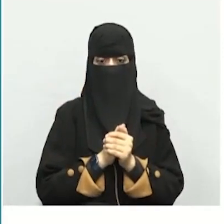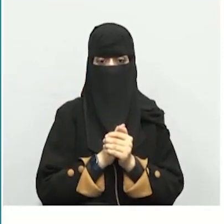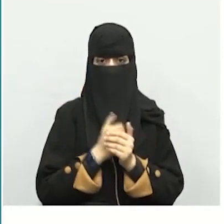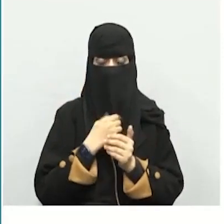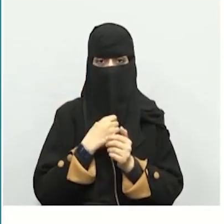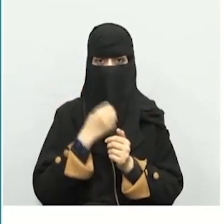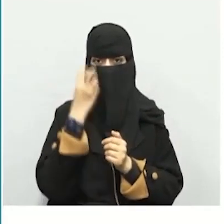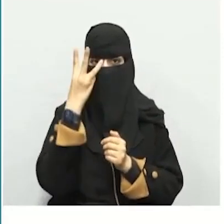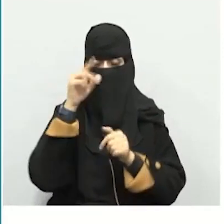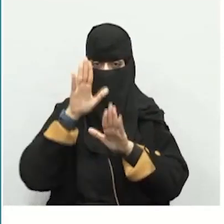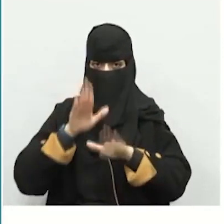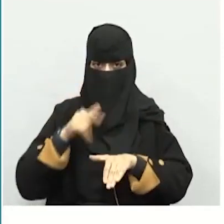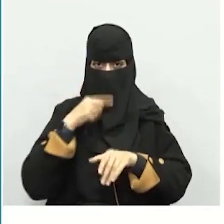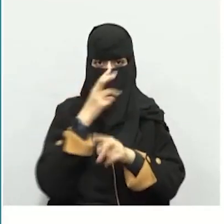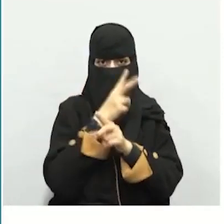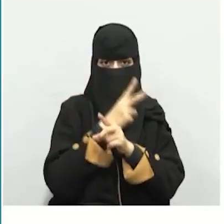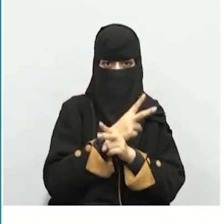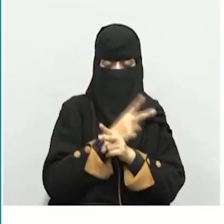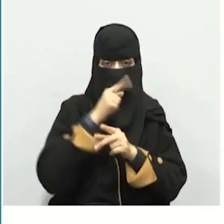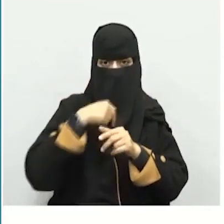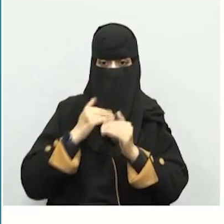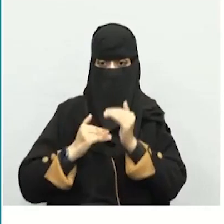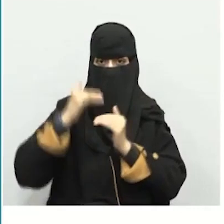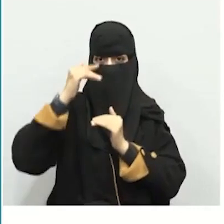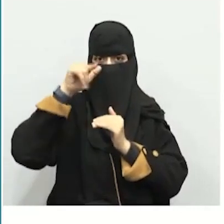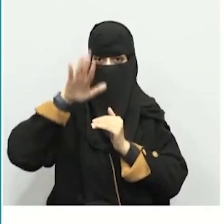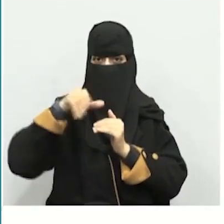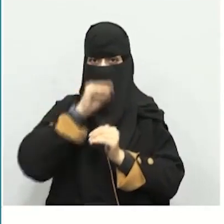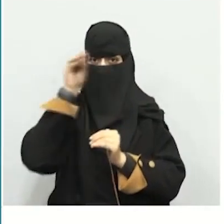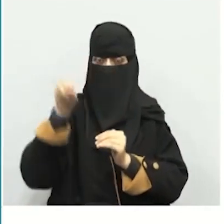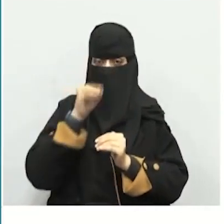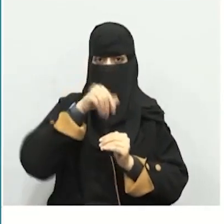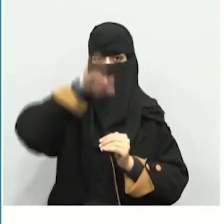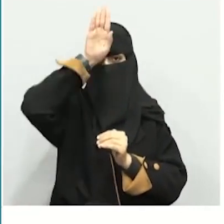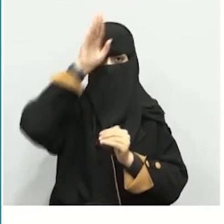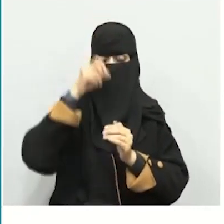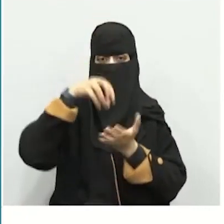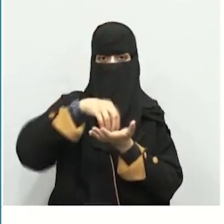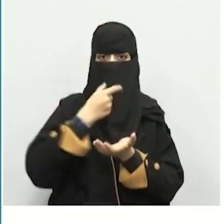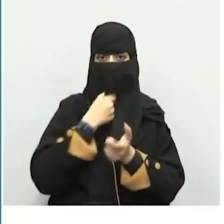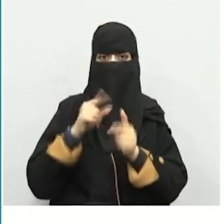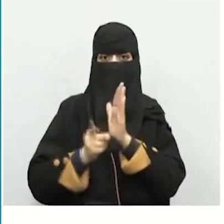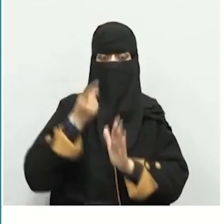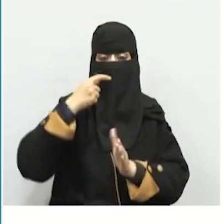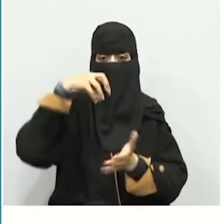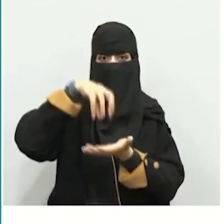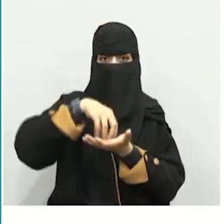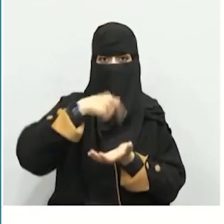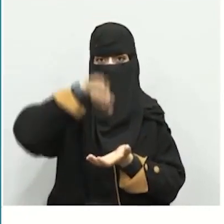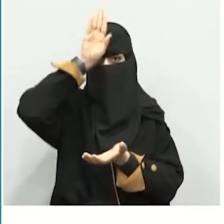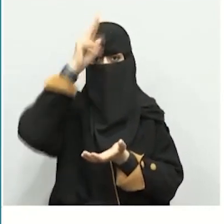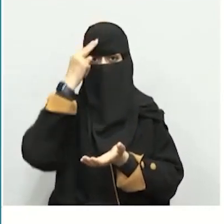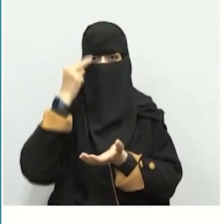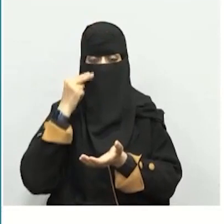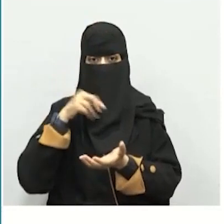إذن 3 مشاريع قامت بها الهيئة الملكية لمدينة تطوير مدينة الرياض، مشروع الملك عبد العزيز للنقل العام،